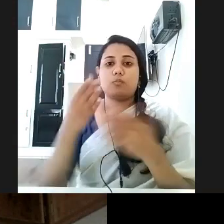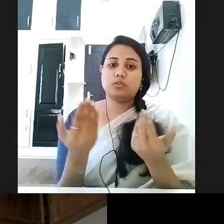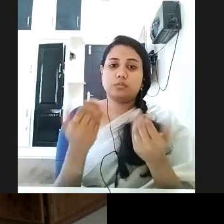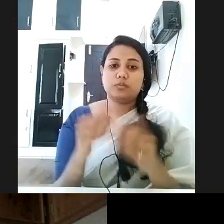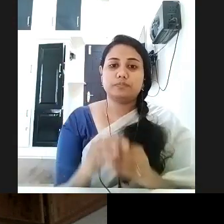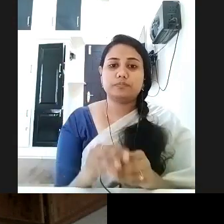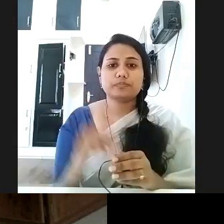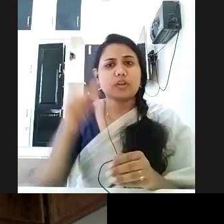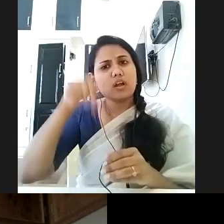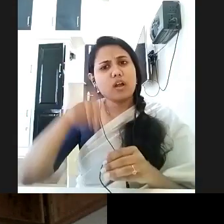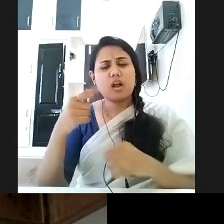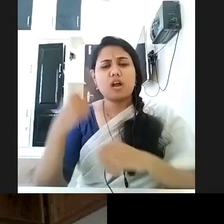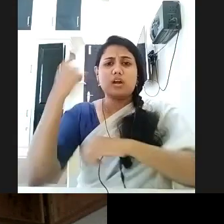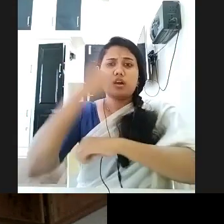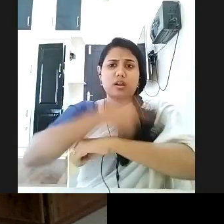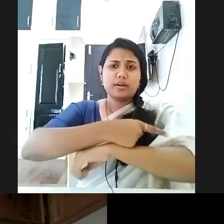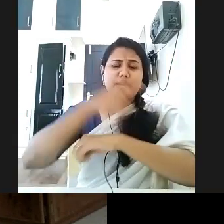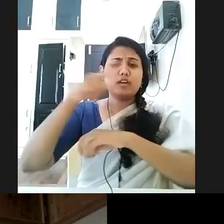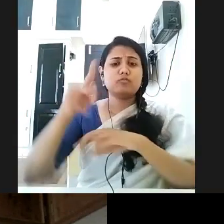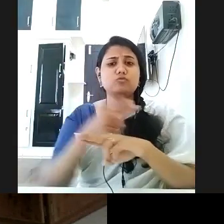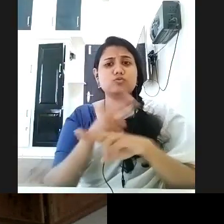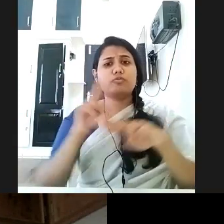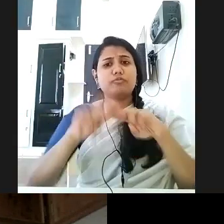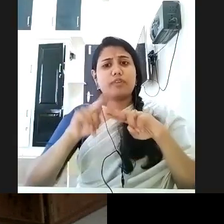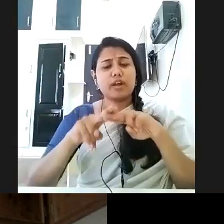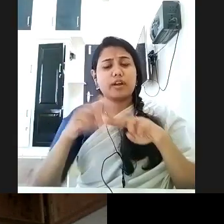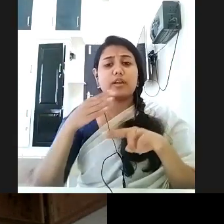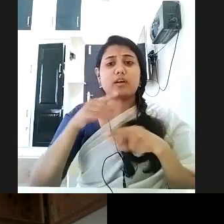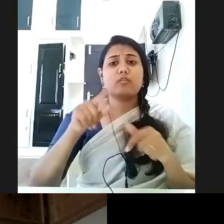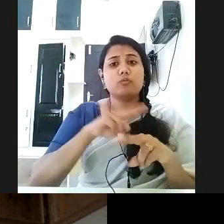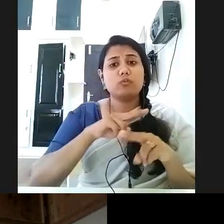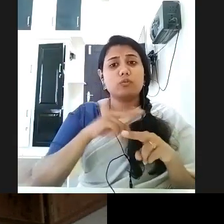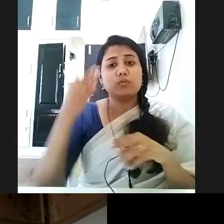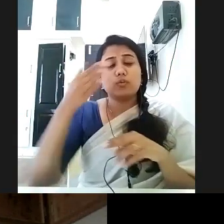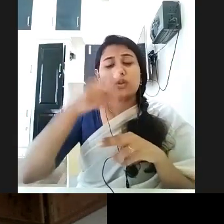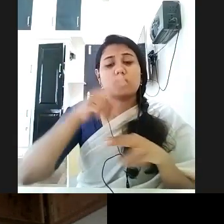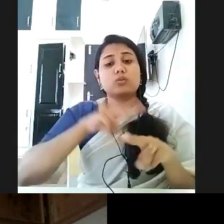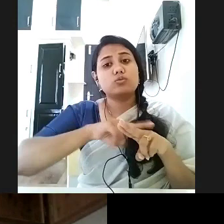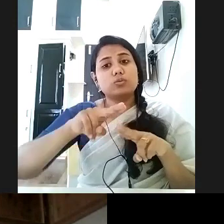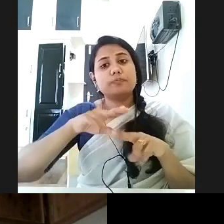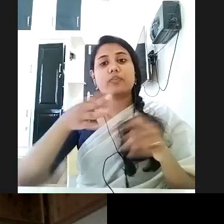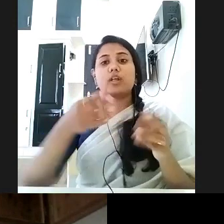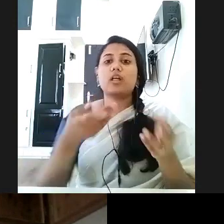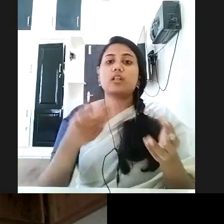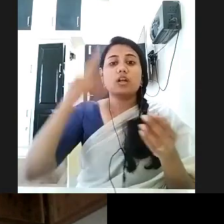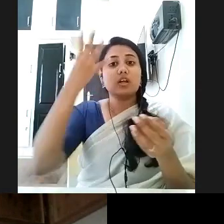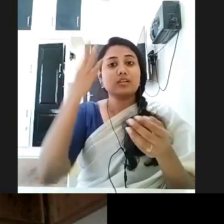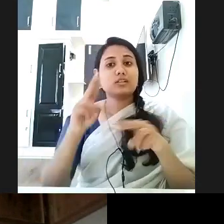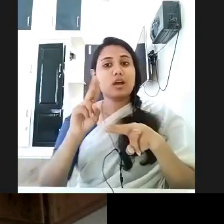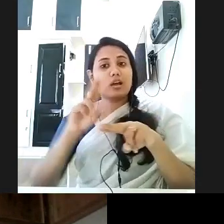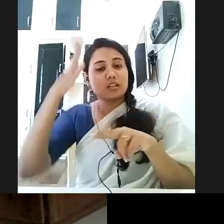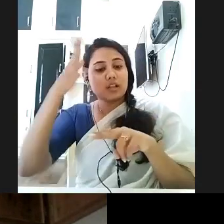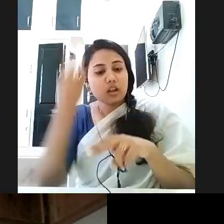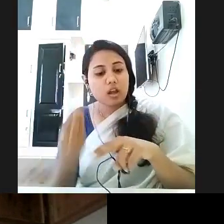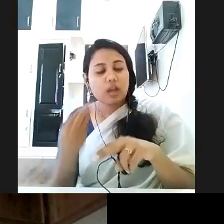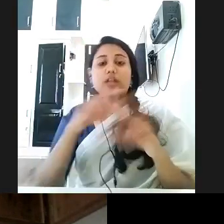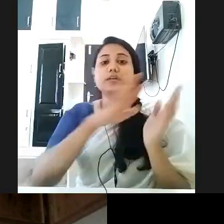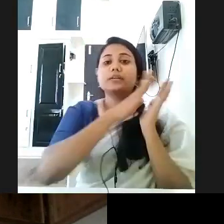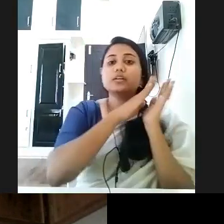അല്ലെങ്കിൽ ആ ദിവസം മൊത്തം ഫ്രൈഡേ വന്നിട്ട് എല്ലാം ഡോക്ടേഴ്സിനെ എല്ലാം കാണിച്ചിട്ട് അന്ന് രാത്രി സ്ലീപ്പ് സ്റ്റഡി ചെയ്തിട്ട് അടുത്ത ദിവസം രാവിലെ മുടങ്ങാൻ